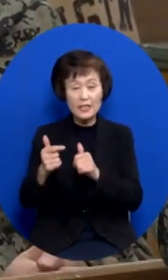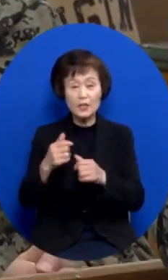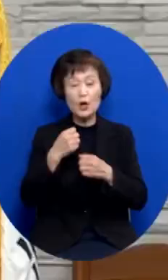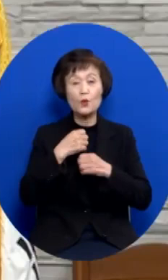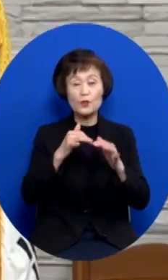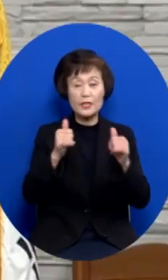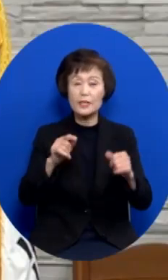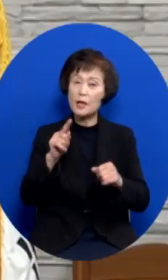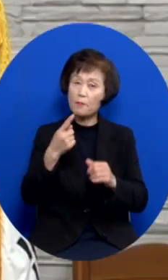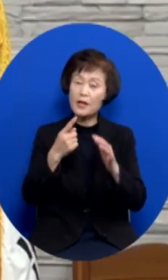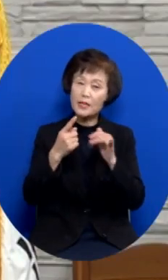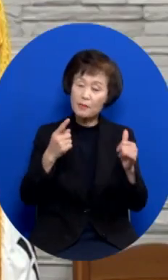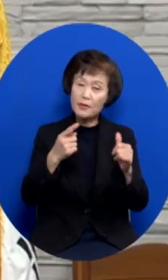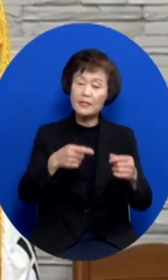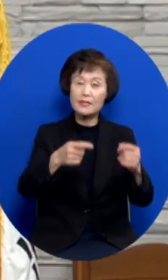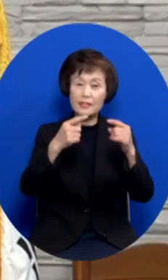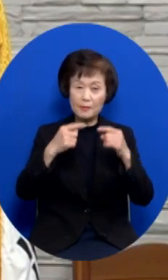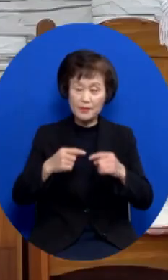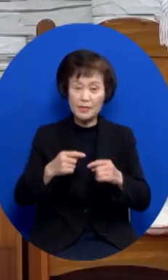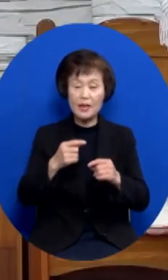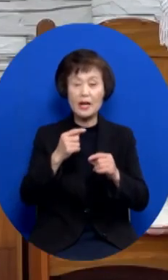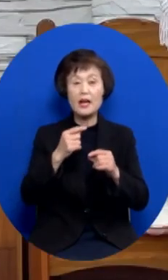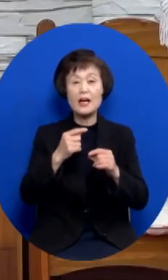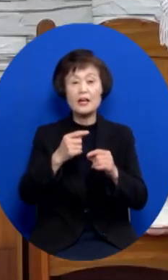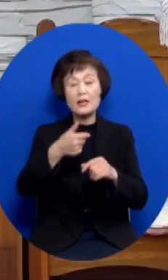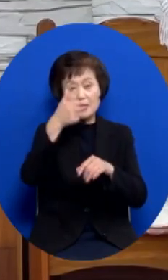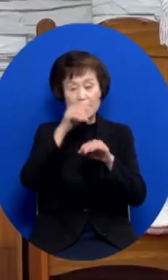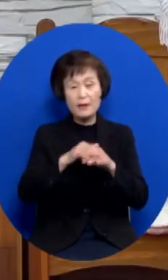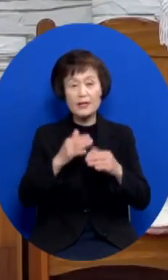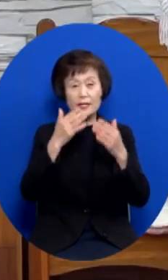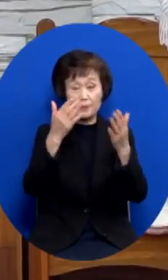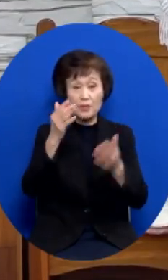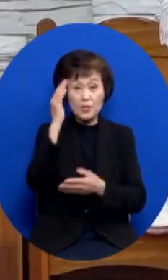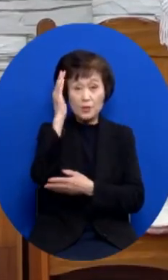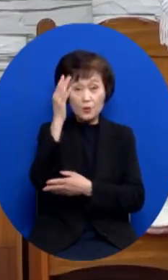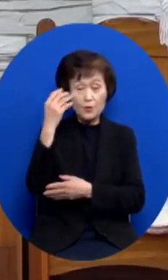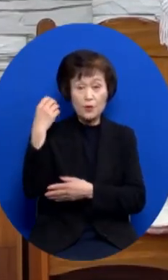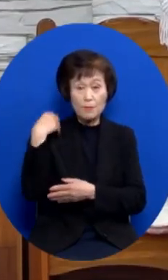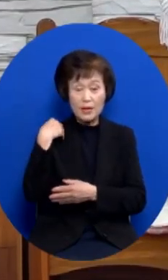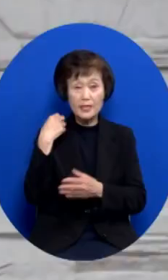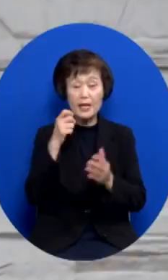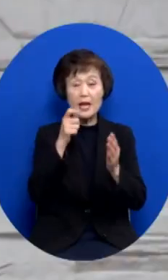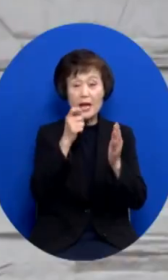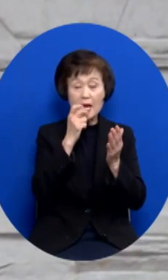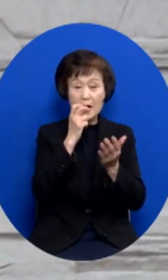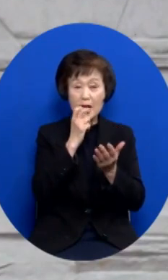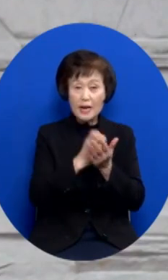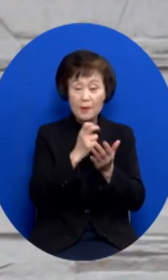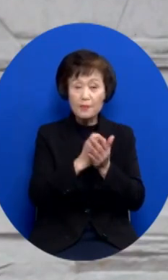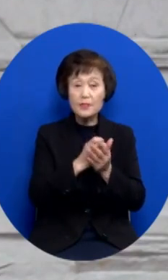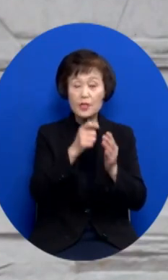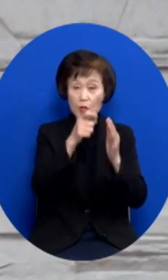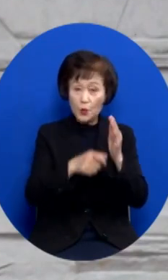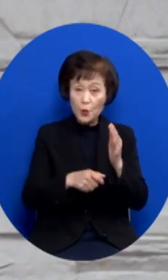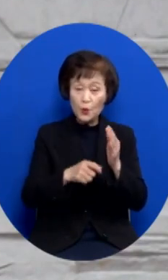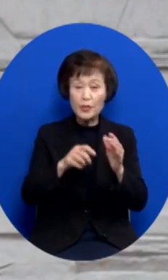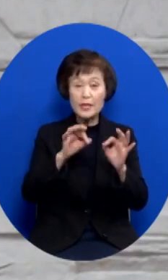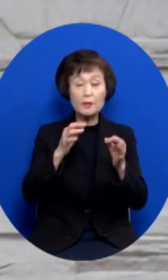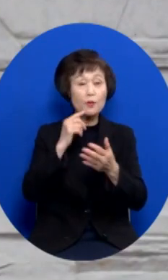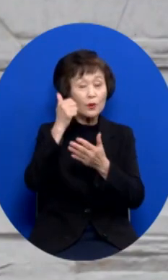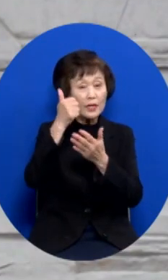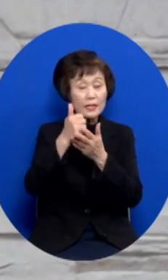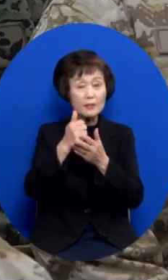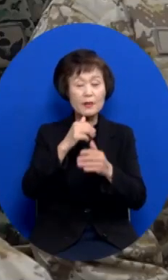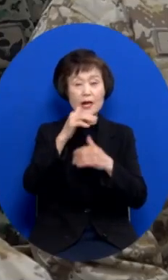명이 참석한 가운데 진행됐습니다. 설교를 전한 감리회 중부연회 김찬호 감독은